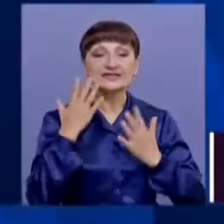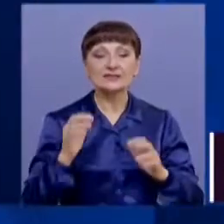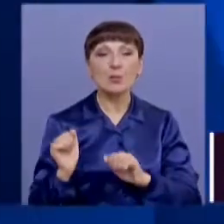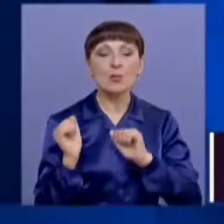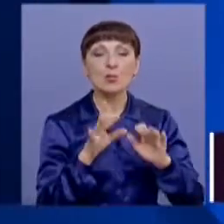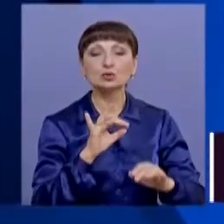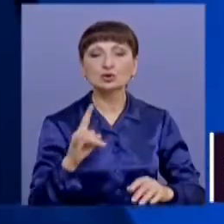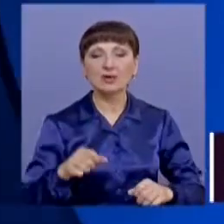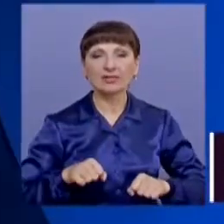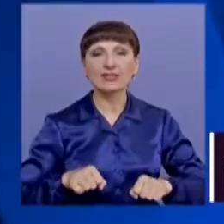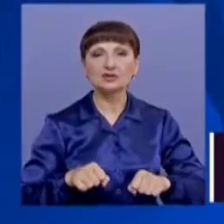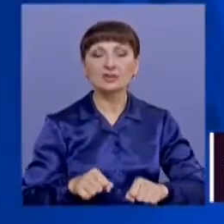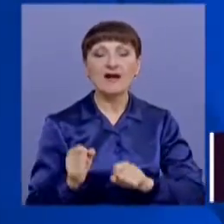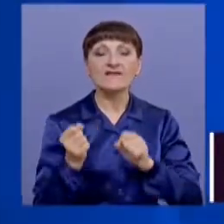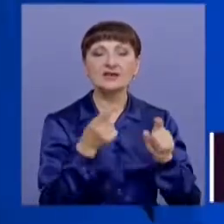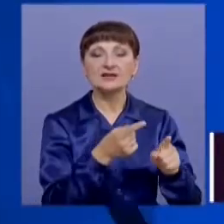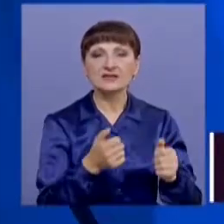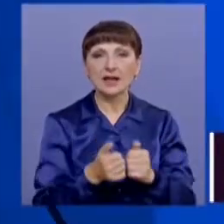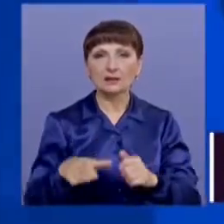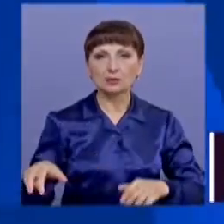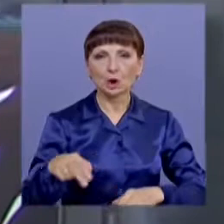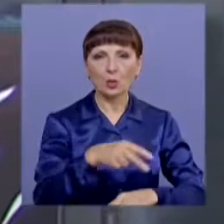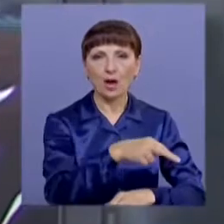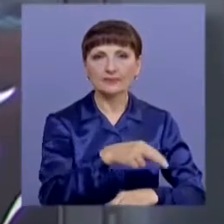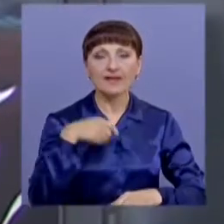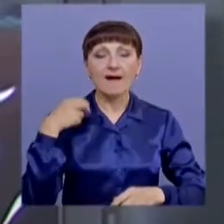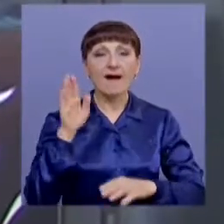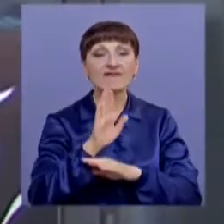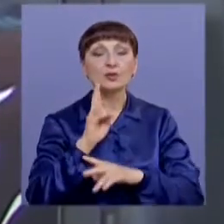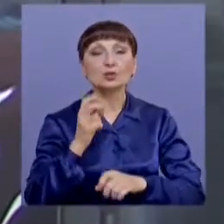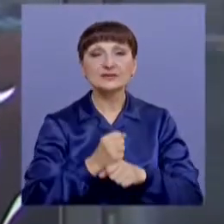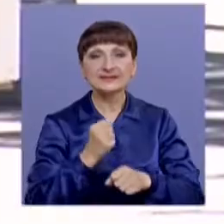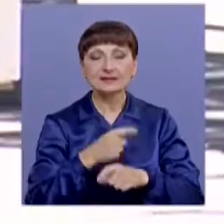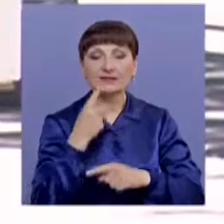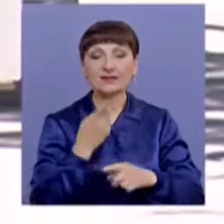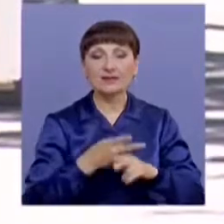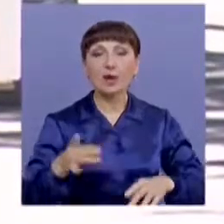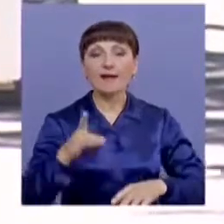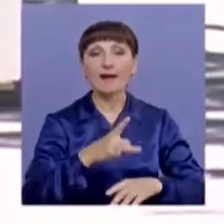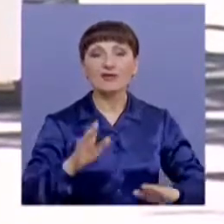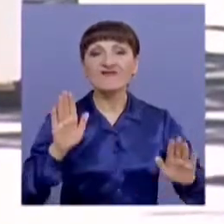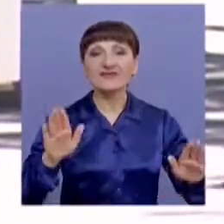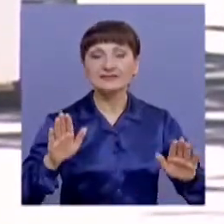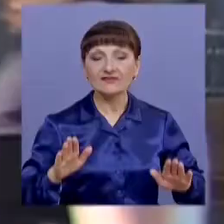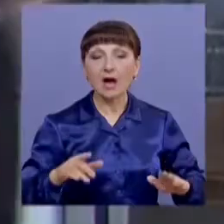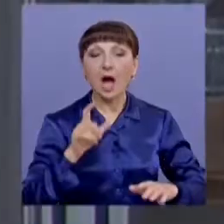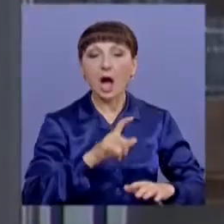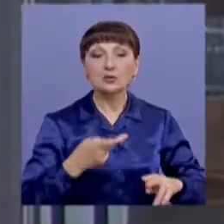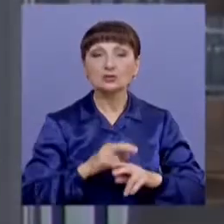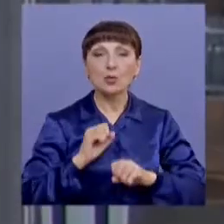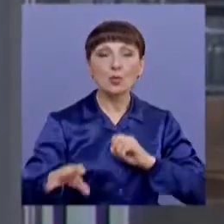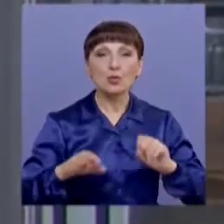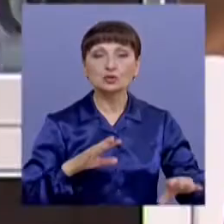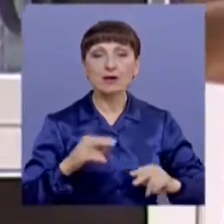вывозят мусор тачками и выкидывают вдоль тротуара. Авторы ролика заверяют, что это район Атакента, а люди, которые сорят